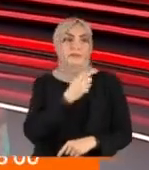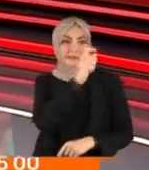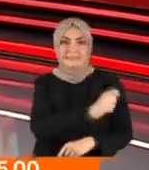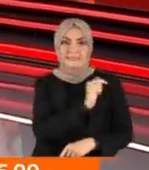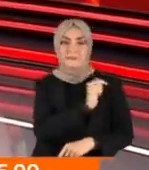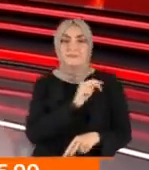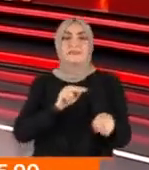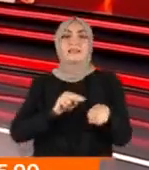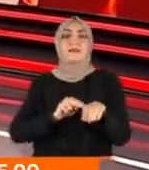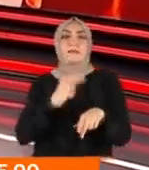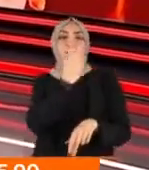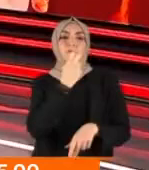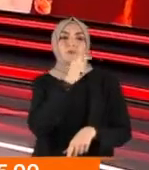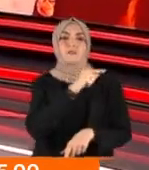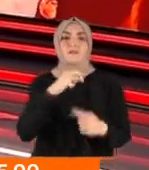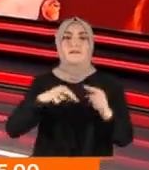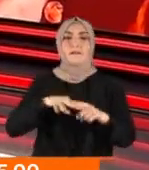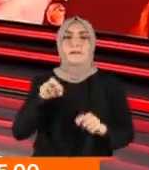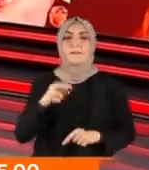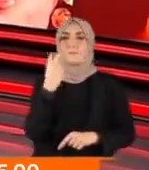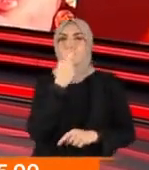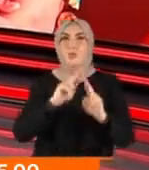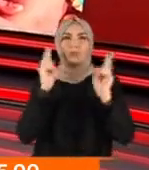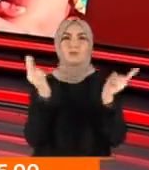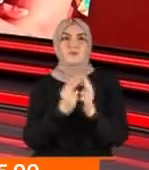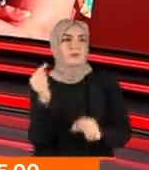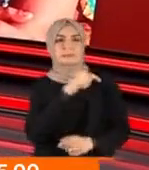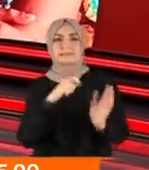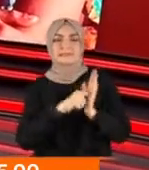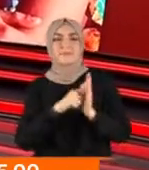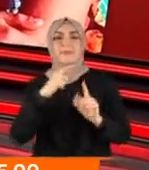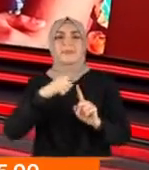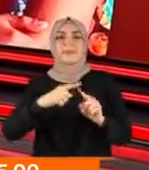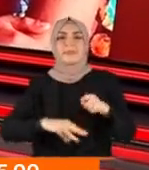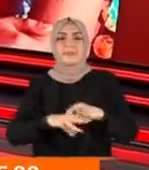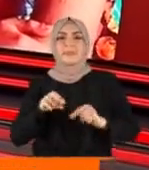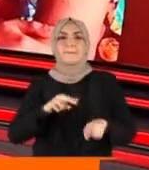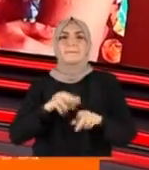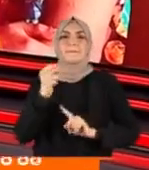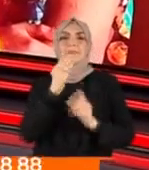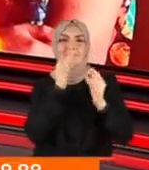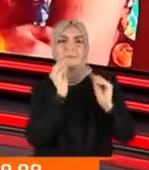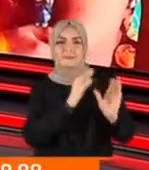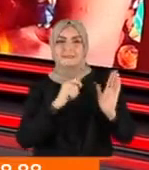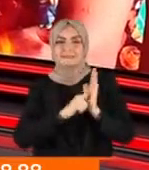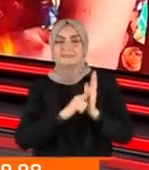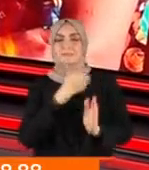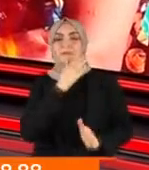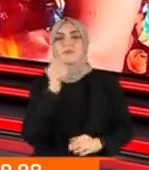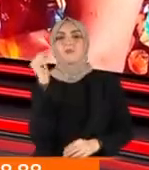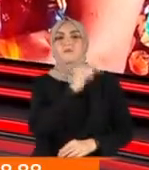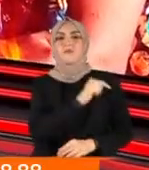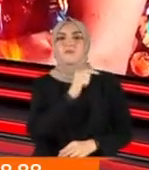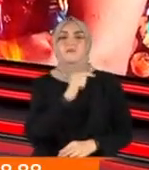bilinen adıyla Tepki. Ünlü rapçi şarkısının klip çekimi sırasında ölümden döndü ve klibin senaryosuna göre Tepki bir